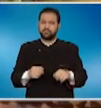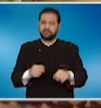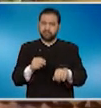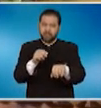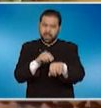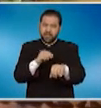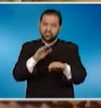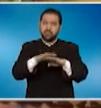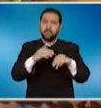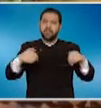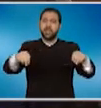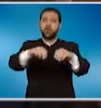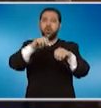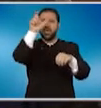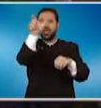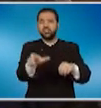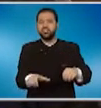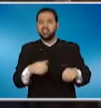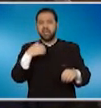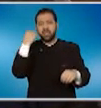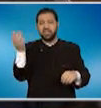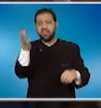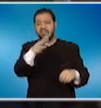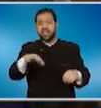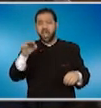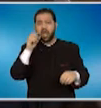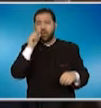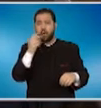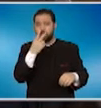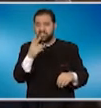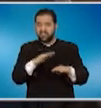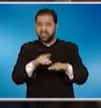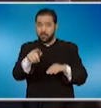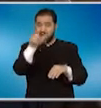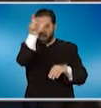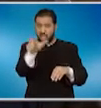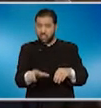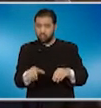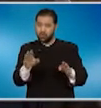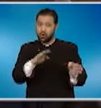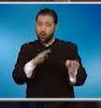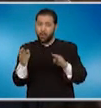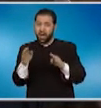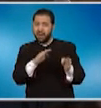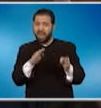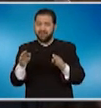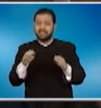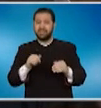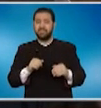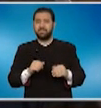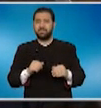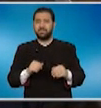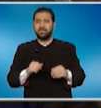când fiecare persoană se percepe pe ea însăși, și în comparație sau în